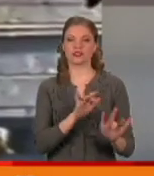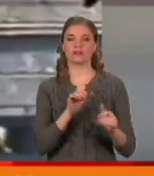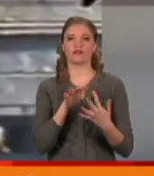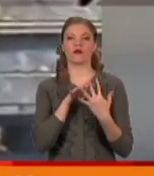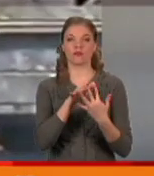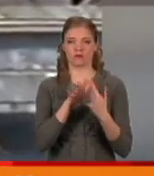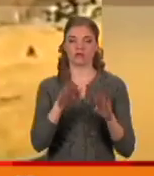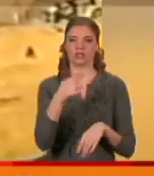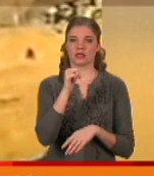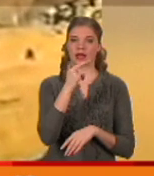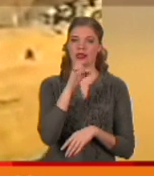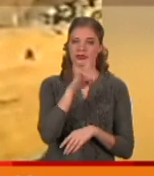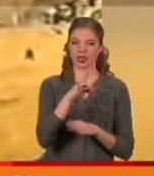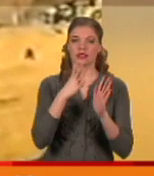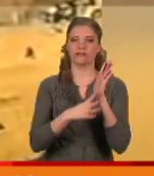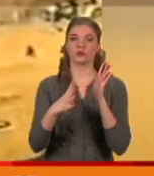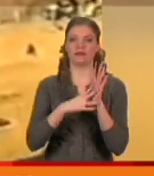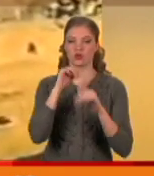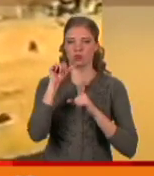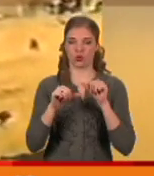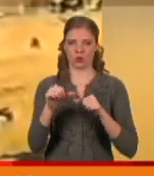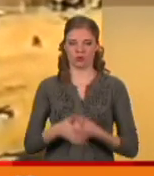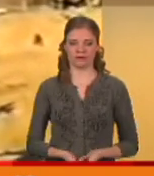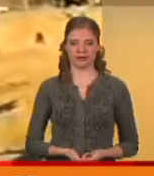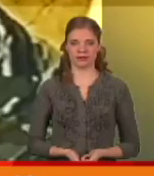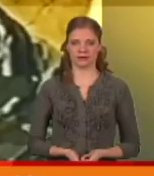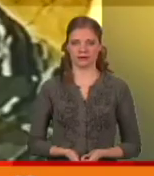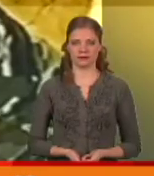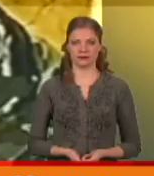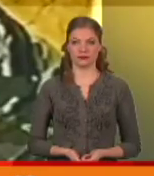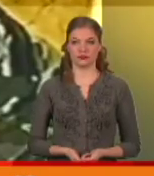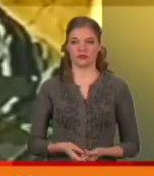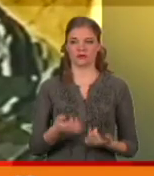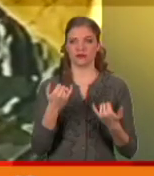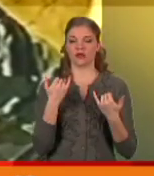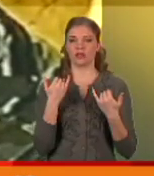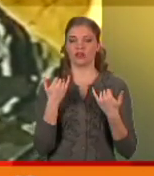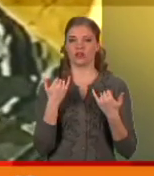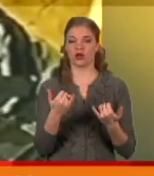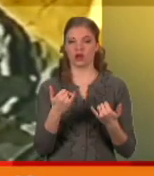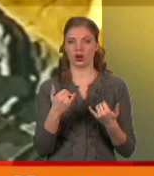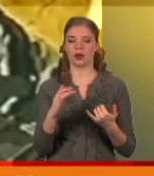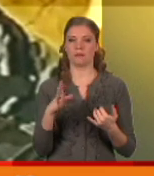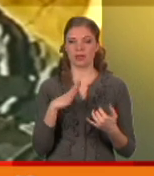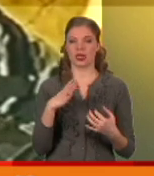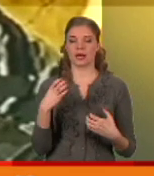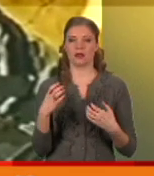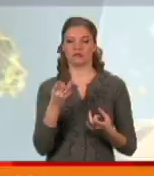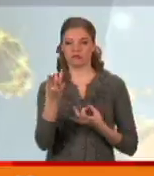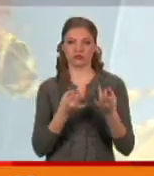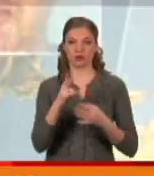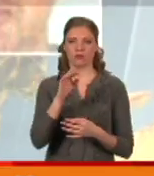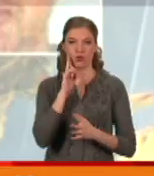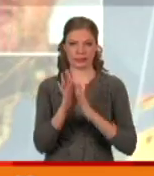діях у Дагестані 99-го року. Прочесували місцевість, вели безпокоюючий вогонь по